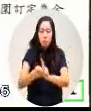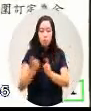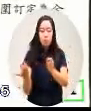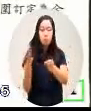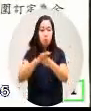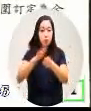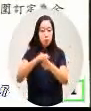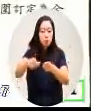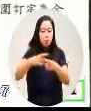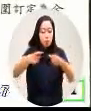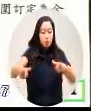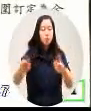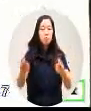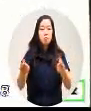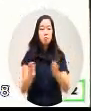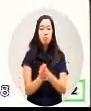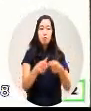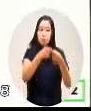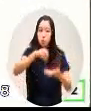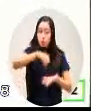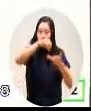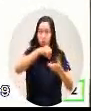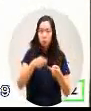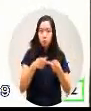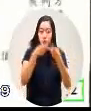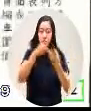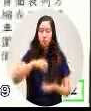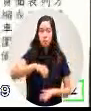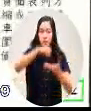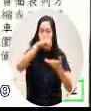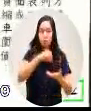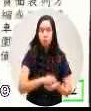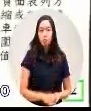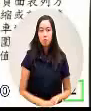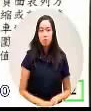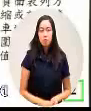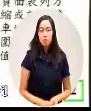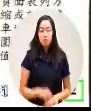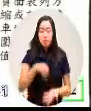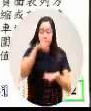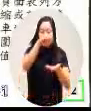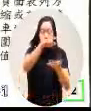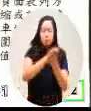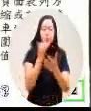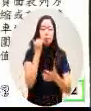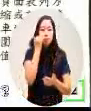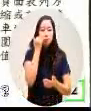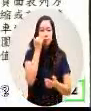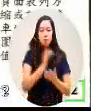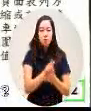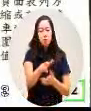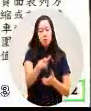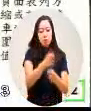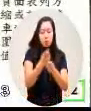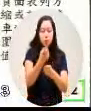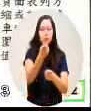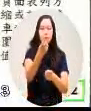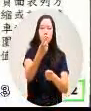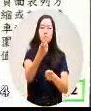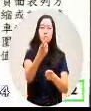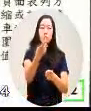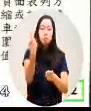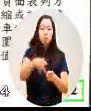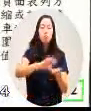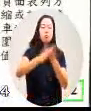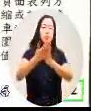哦，这是我第一个方案啦吼。啊，第二个方案就是讲，啊，如果无法度，安尼当我拿来